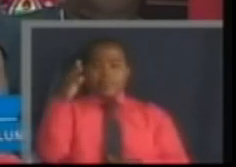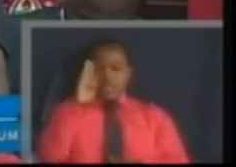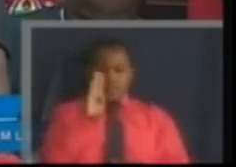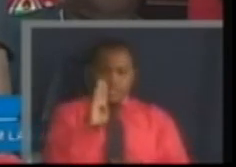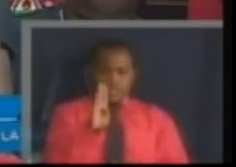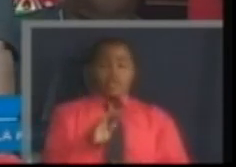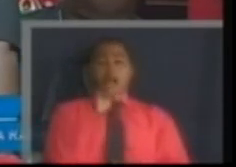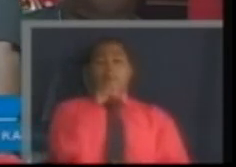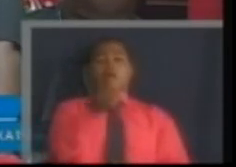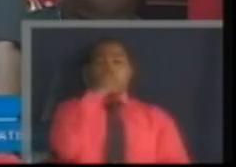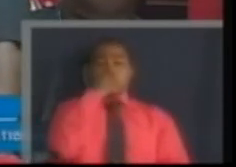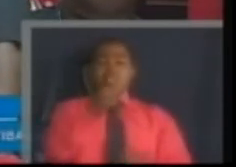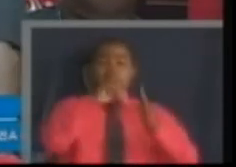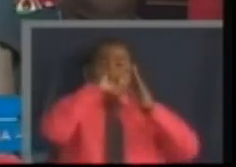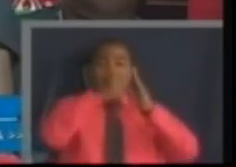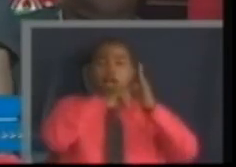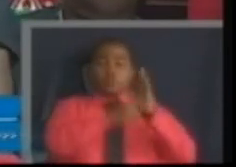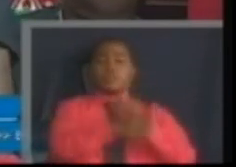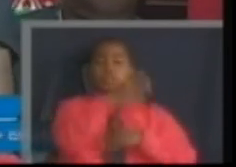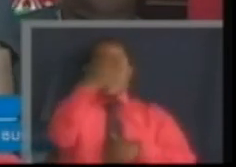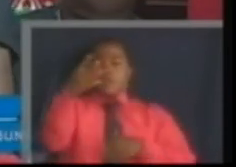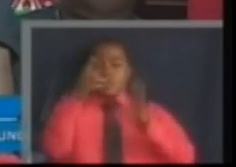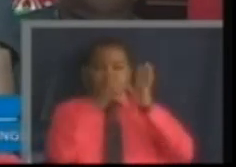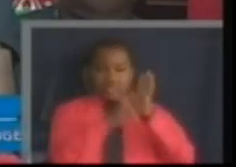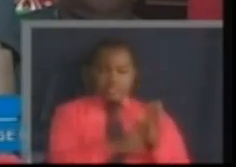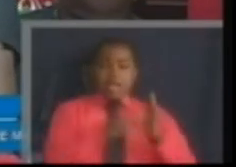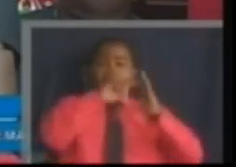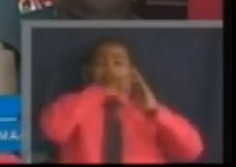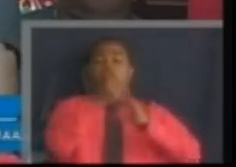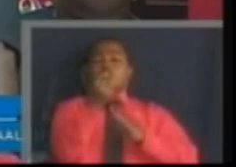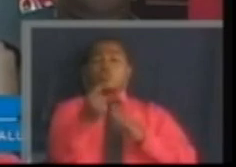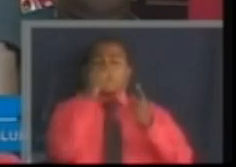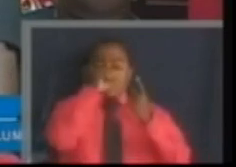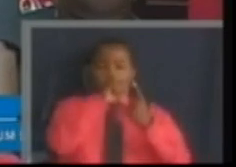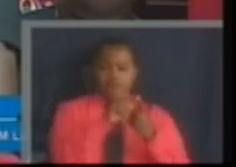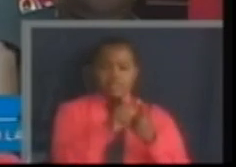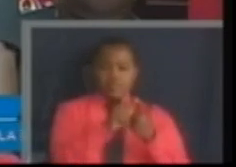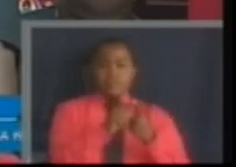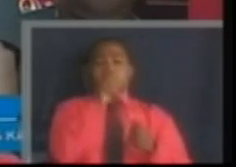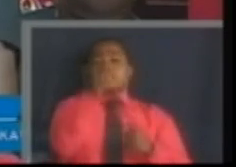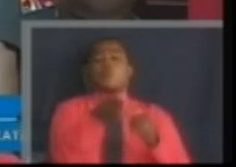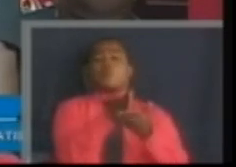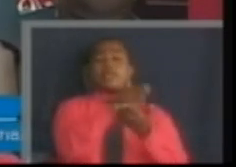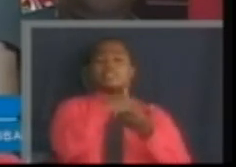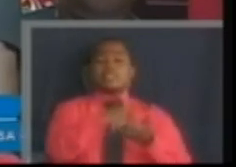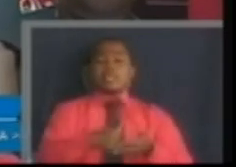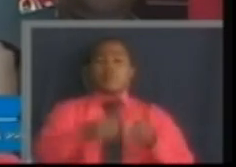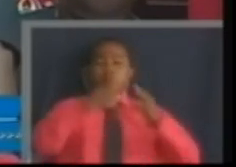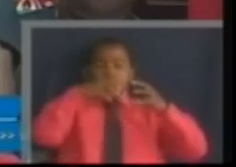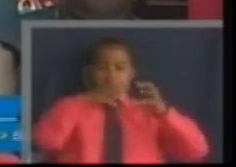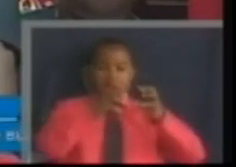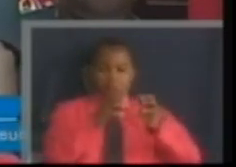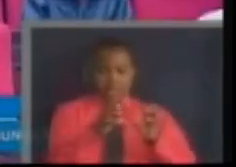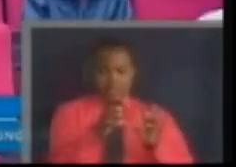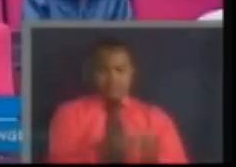ambayo inasema kanuni namba 46, kanuni ndogo ya kwanza na 2-3 zitakuwa ni sehemu ya kamati, shughuli za